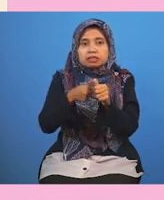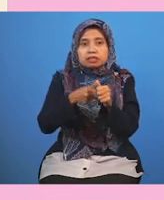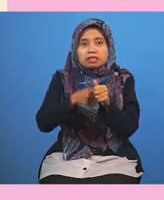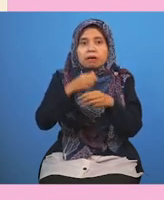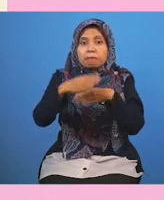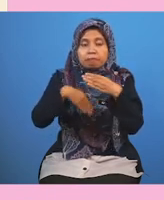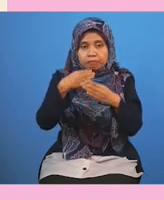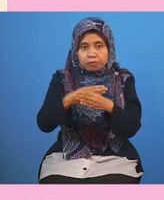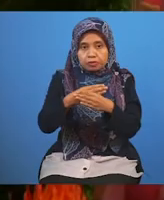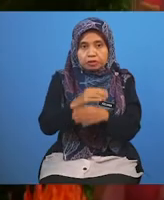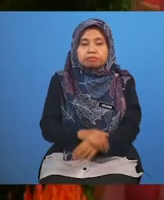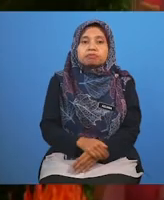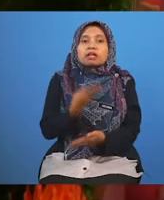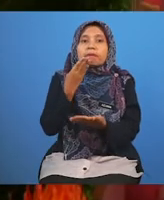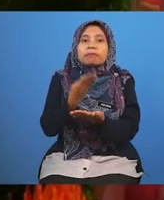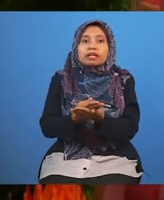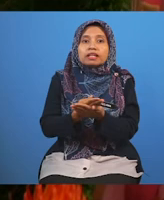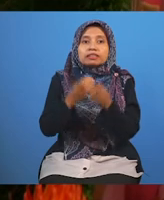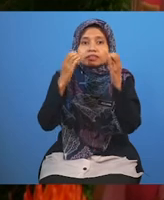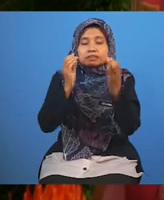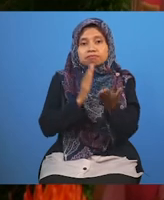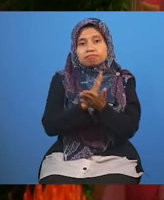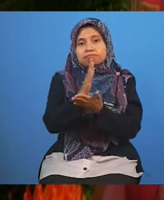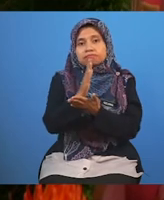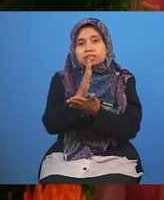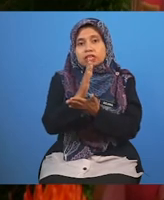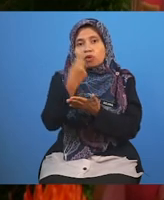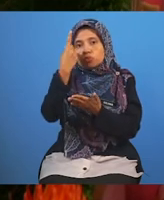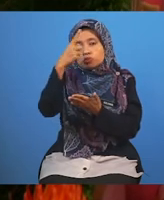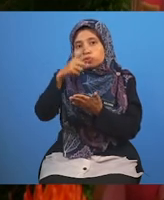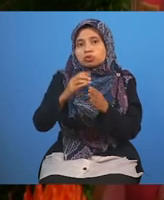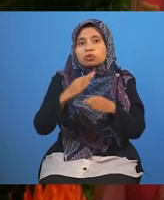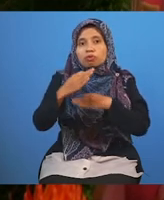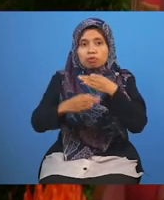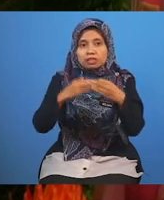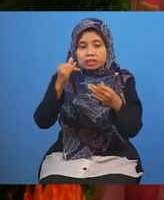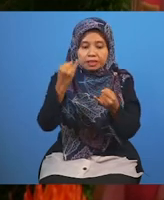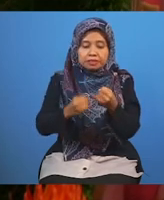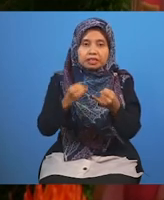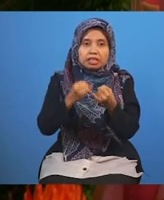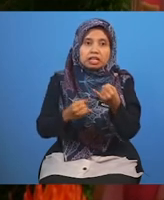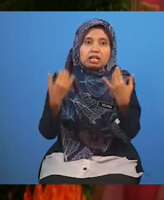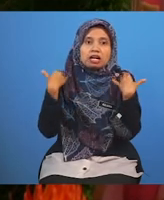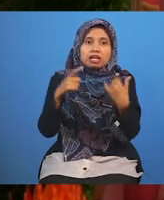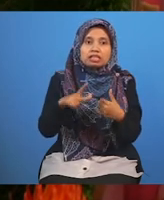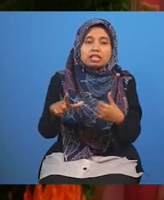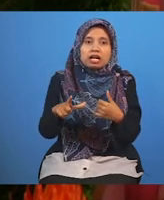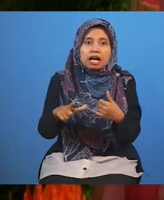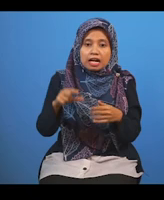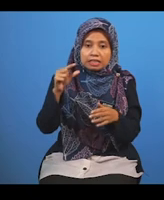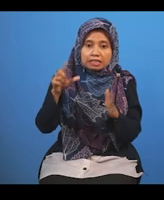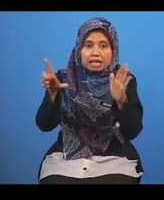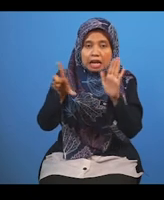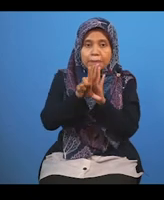liter atau gram. Baiklah, cikgu teruskan ya. Untuk fasa proses yang terakhir adalah